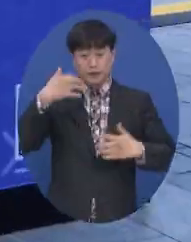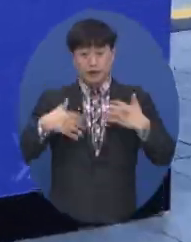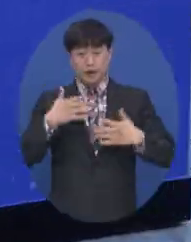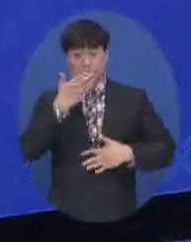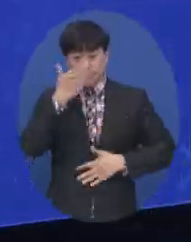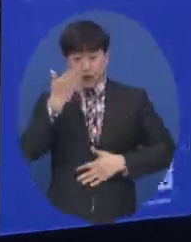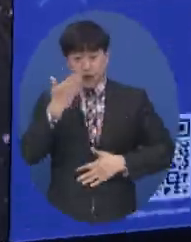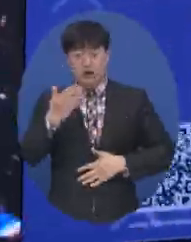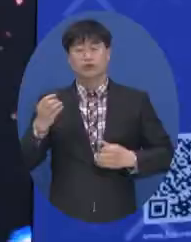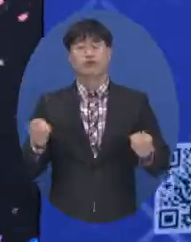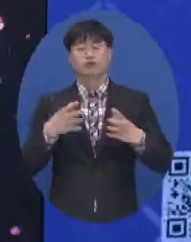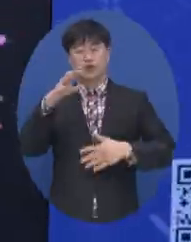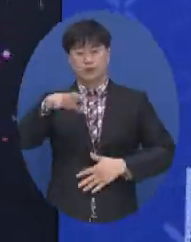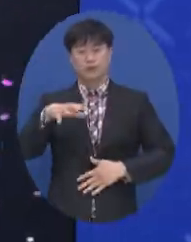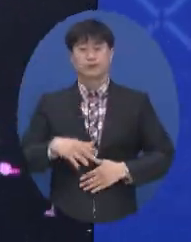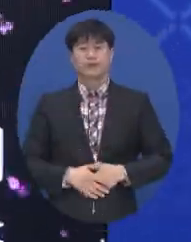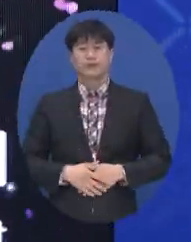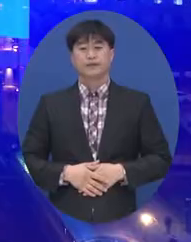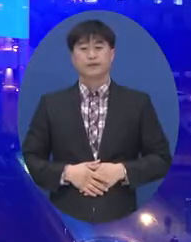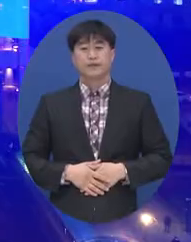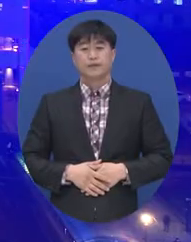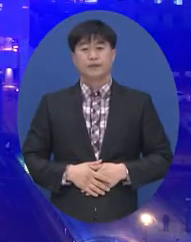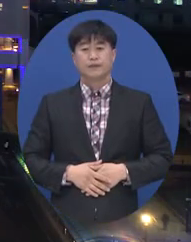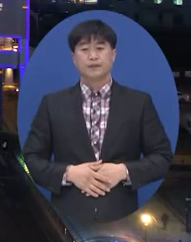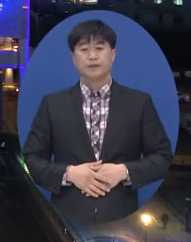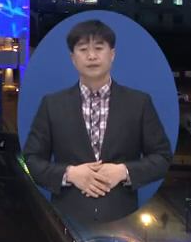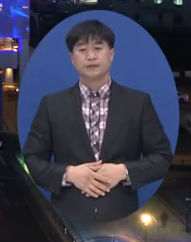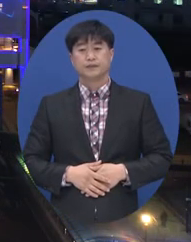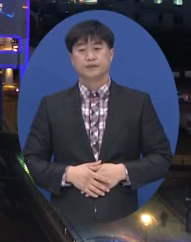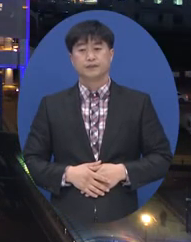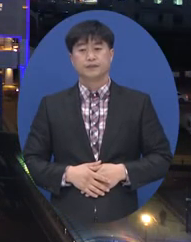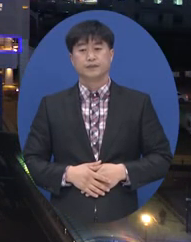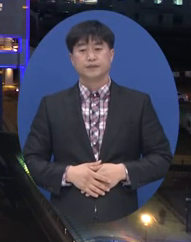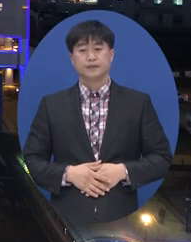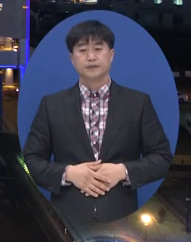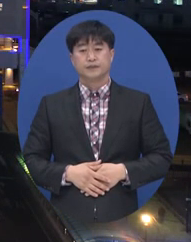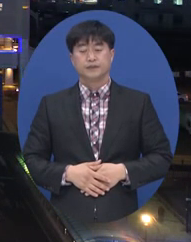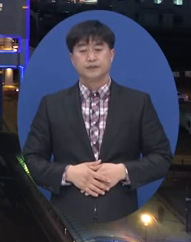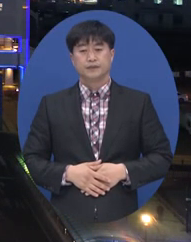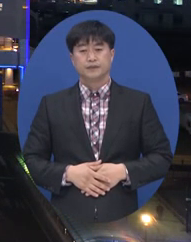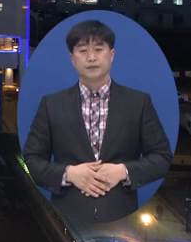느껴졌던 미래 기술을 즐길 수 있는 축제의 장이었습니다. 경기줄TV 김태희입니다.